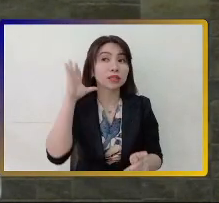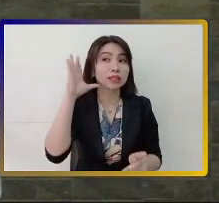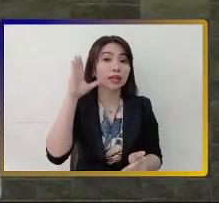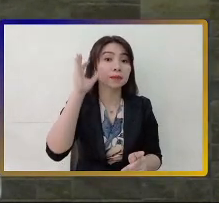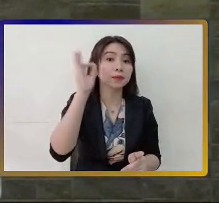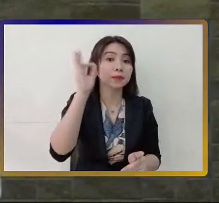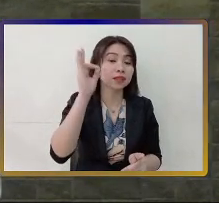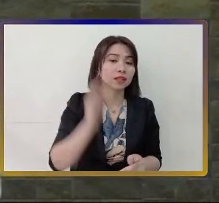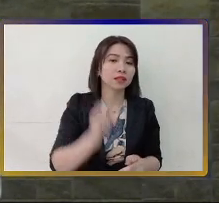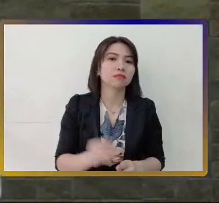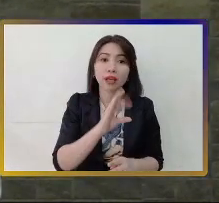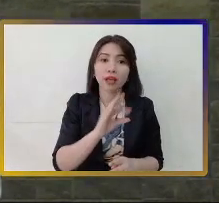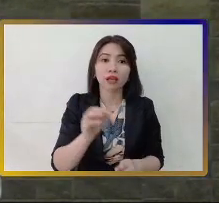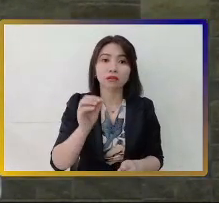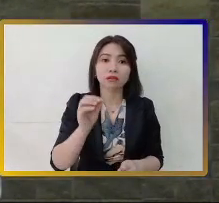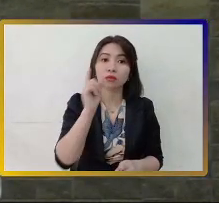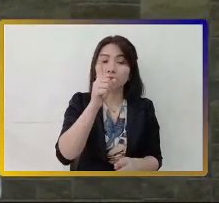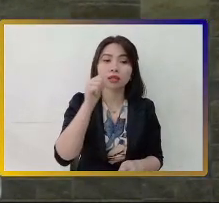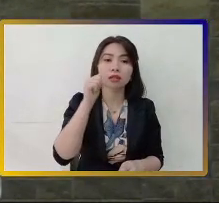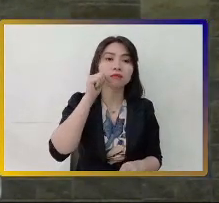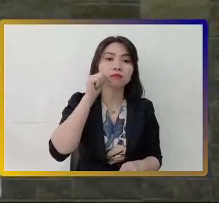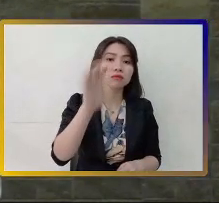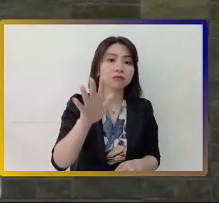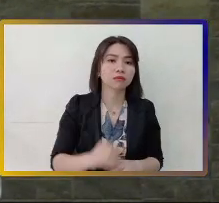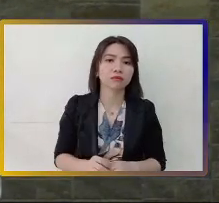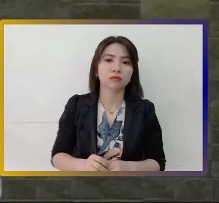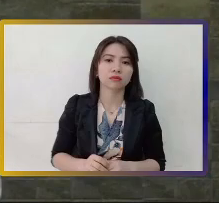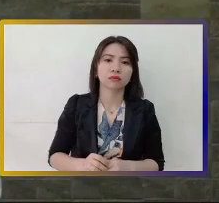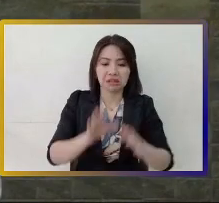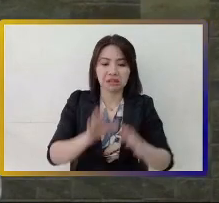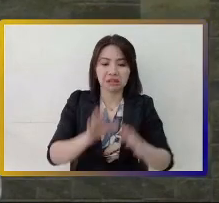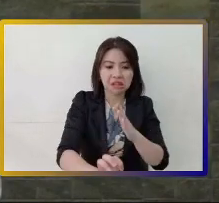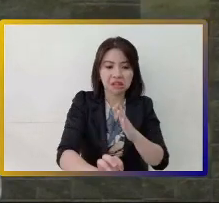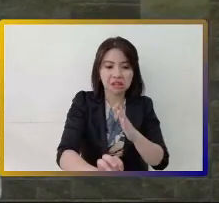Pumasok ang babaeng hindi na pinapansin ng lipunan.